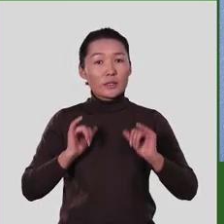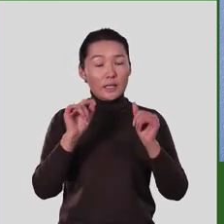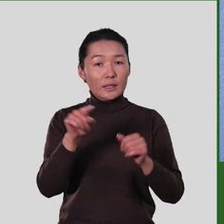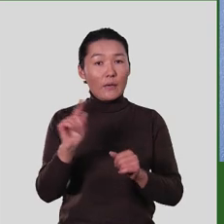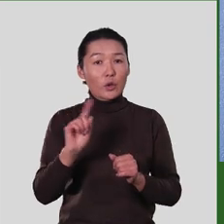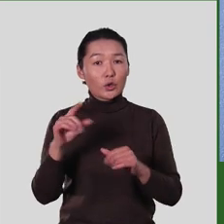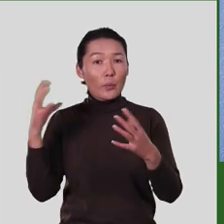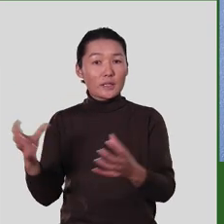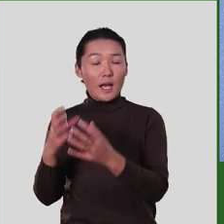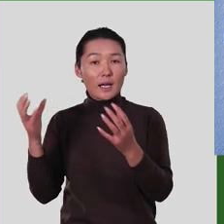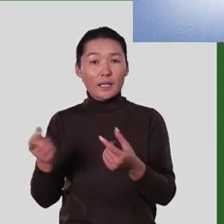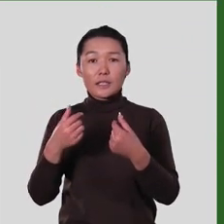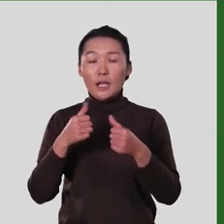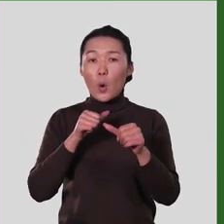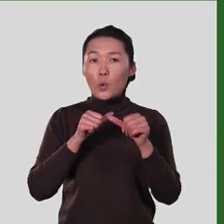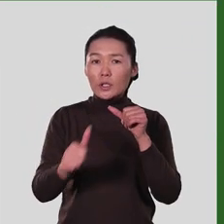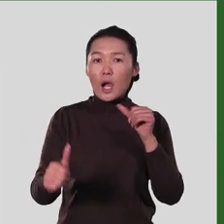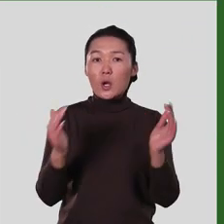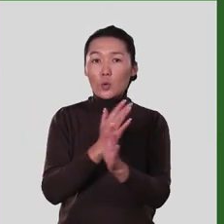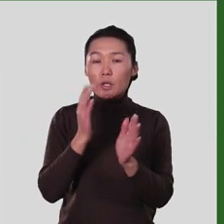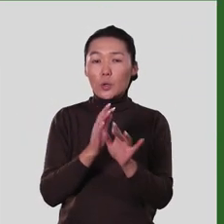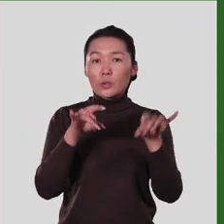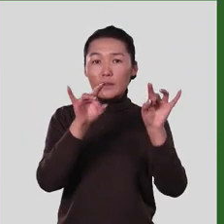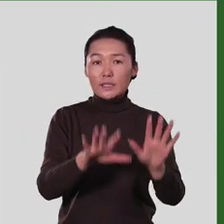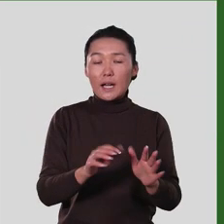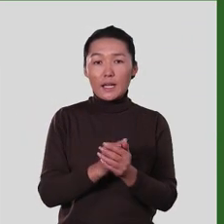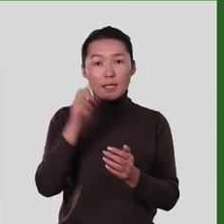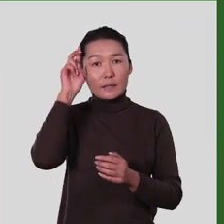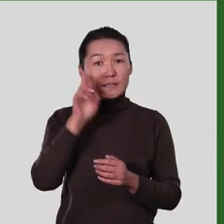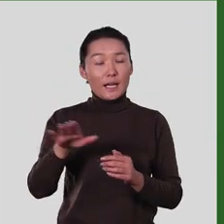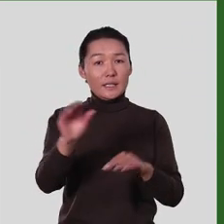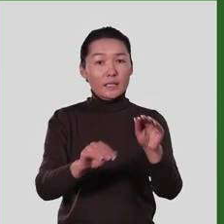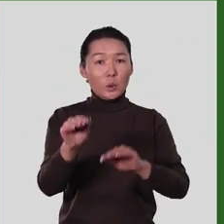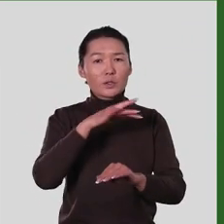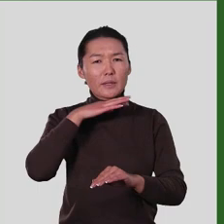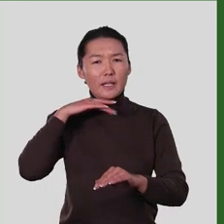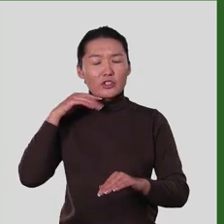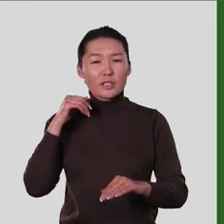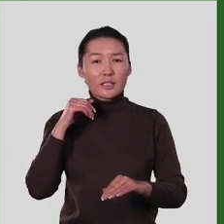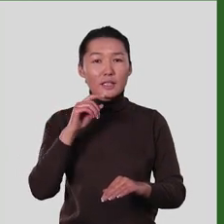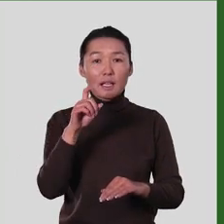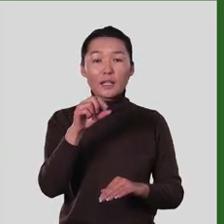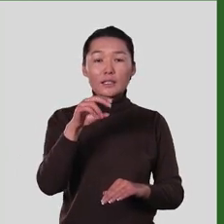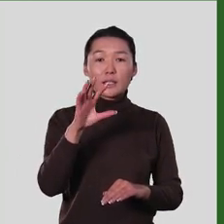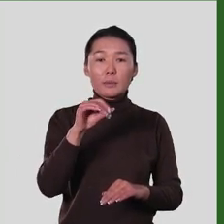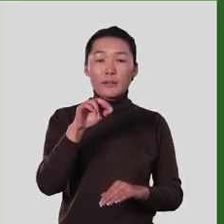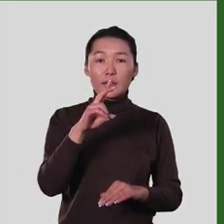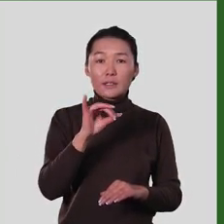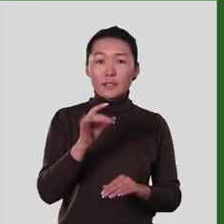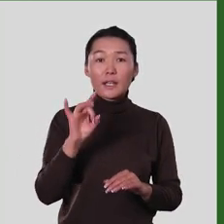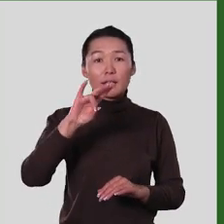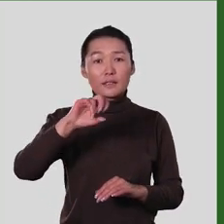сохранить уникальную природу Австралии. В стране созданы многочисленные заповедники и национальные